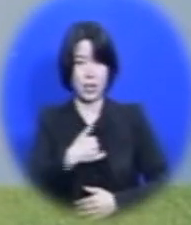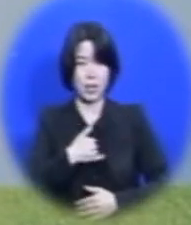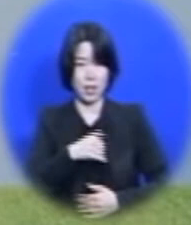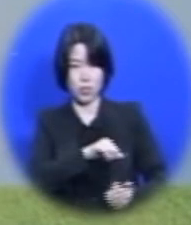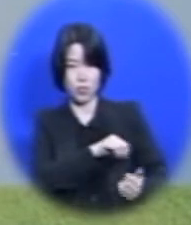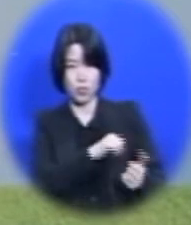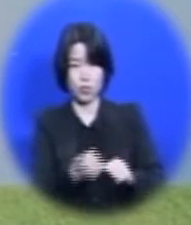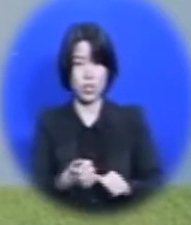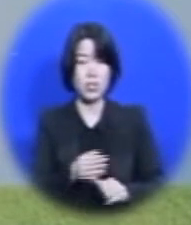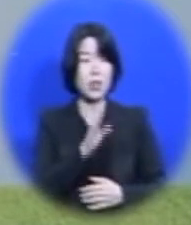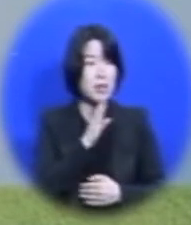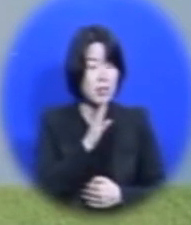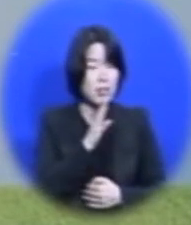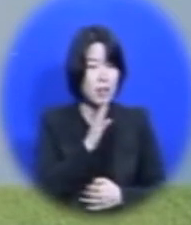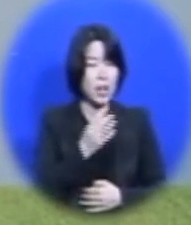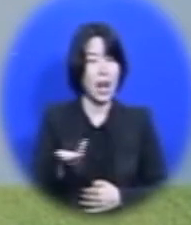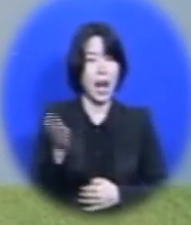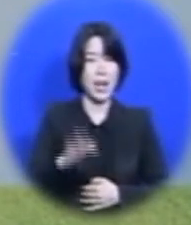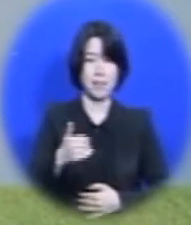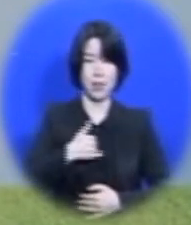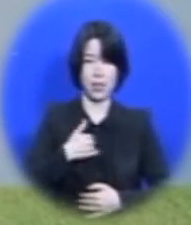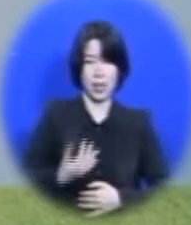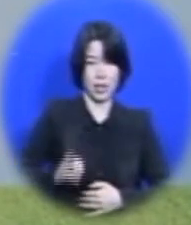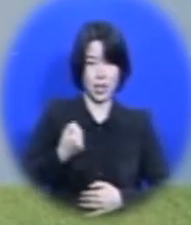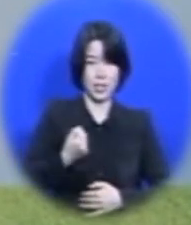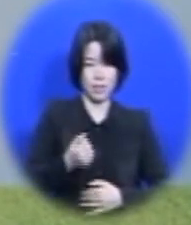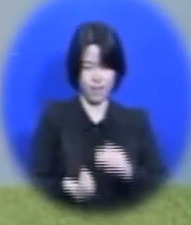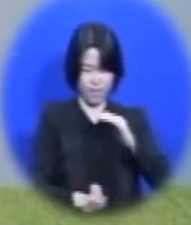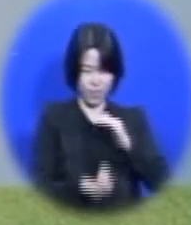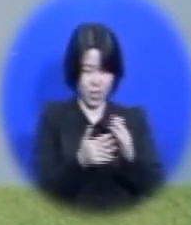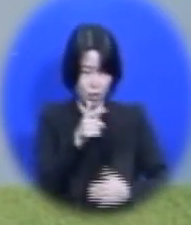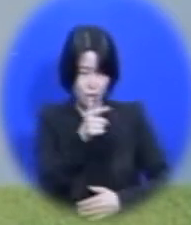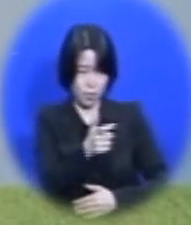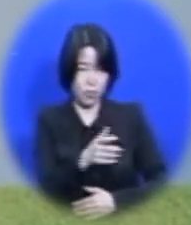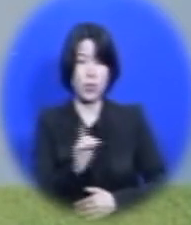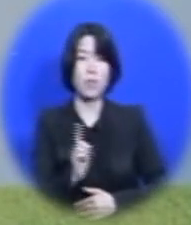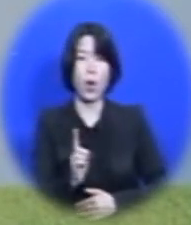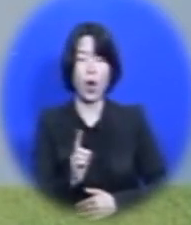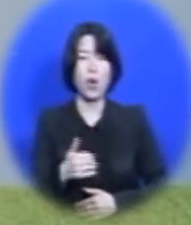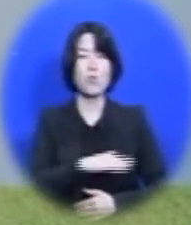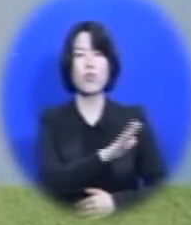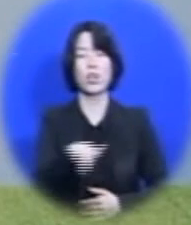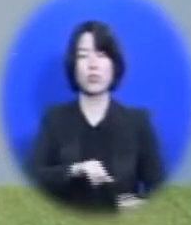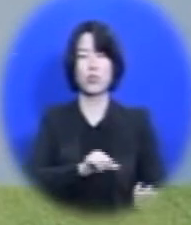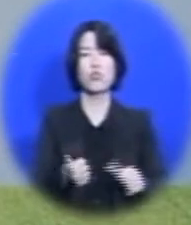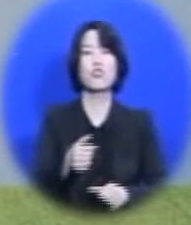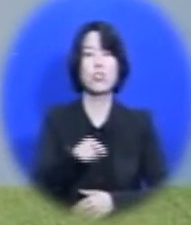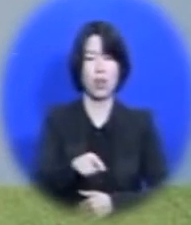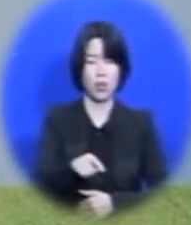것입니다. 그러나 우리가 가지고 있는 최대의 무기는 우리는 죽는 것입니다.